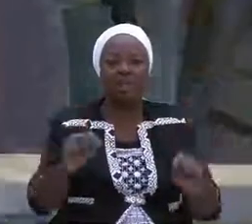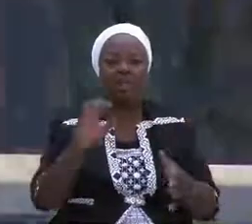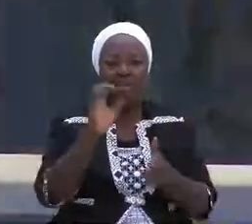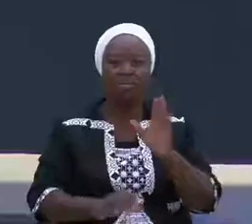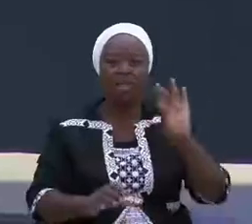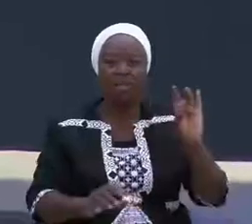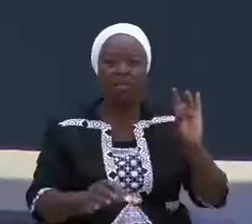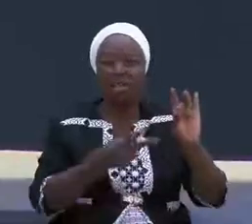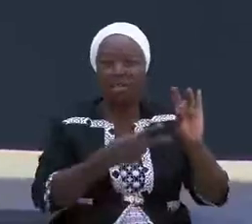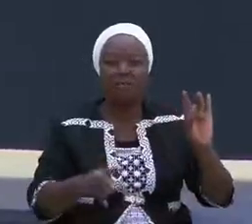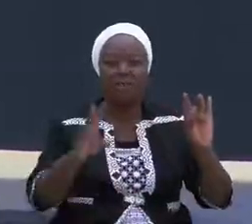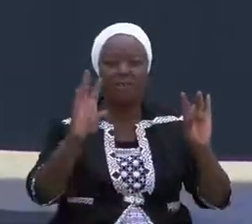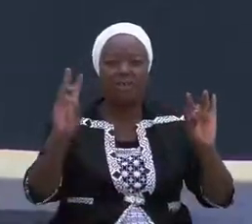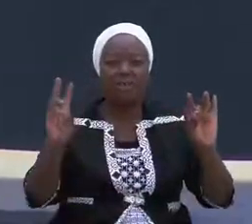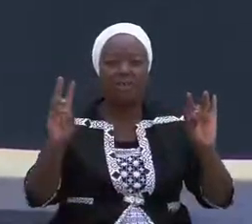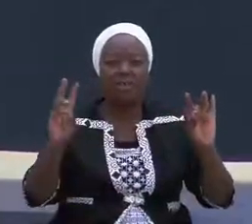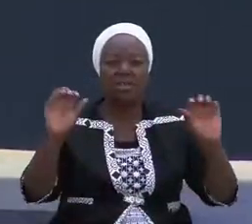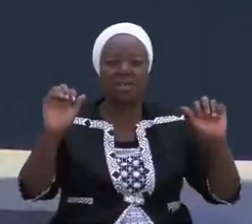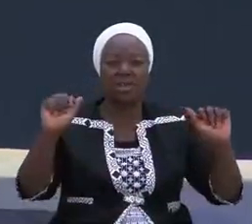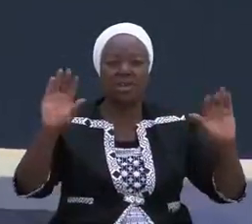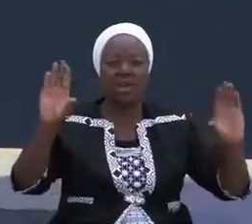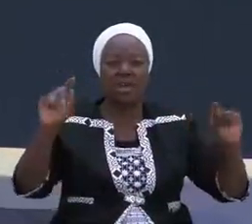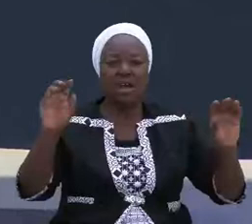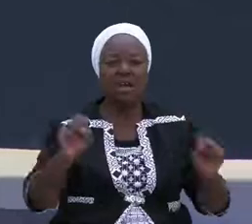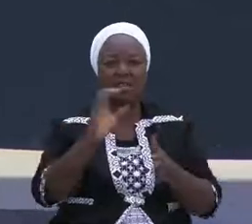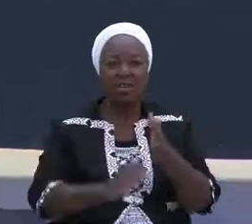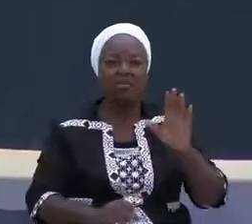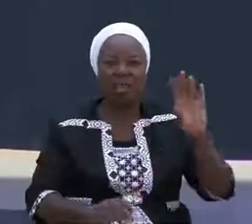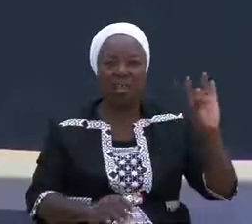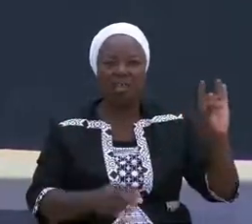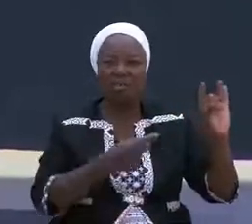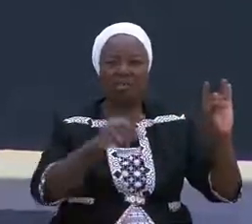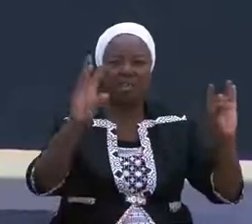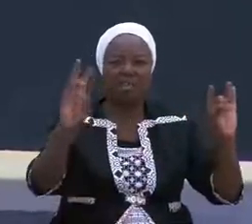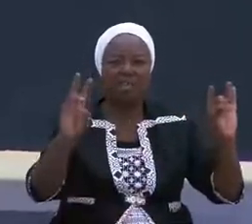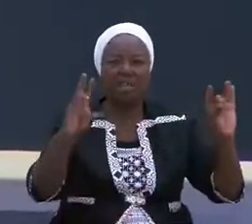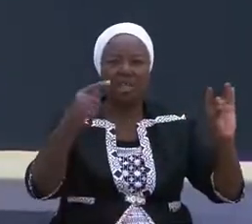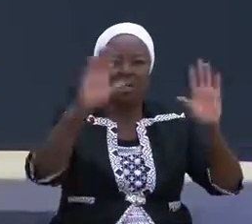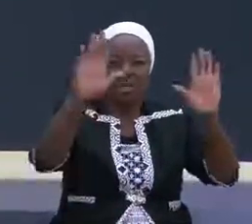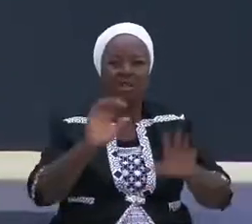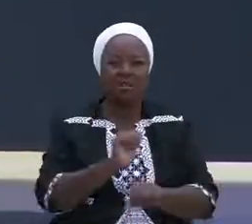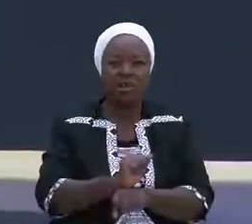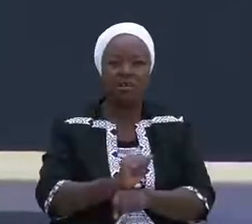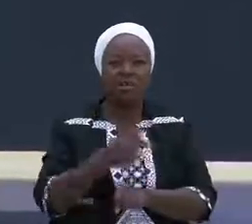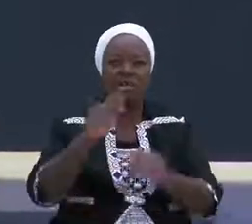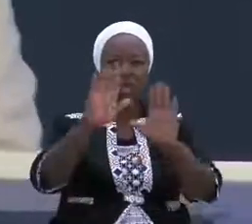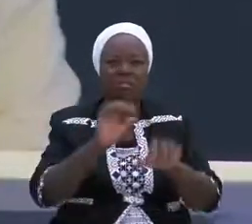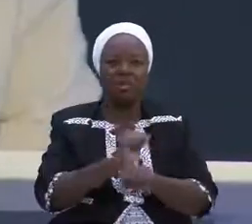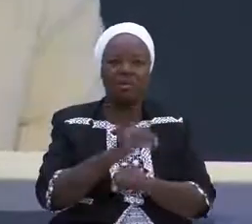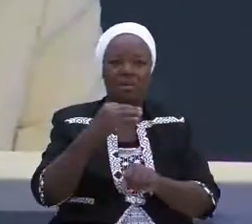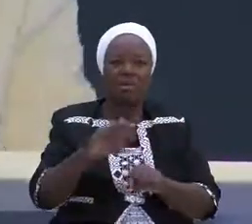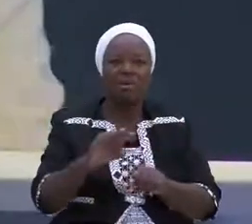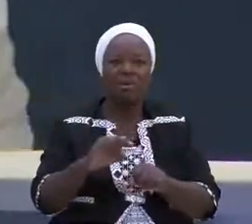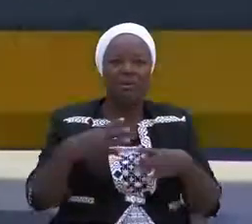chapitre 8, verset 6. Actes 8, verset 6. Le miracle.